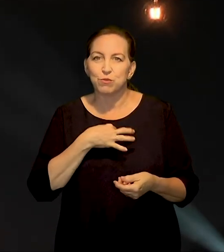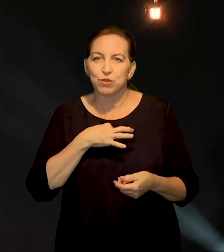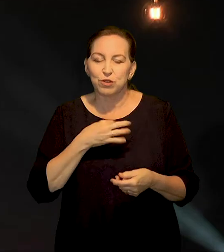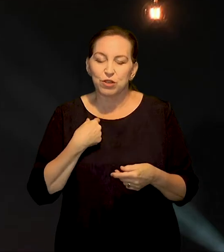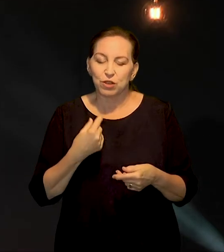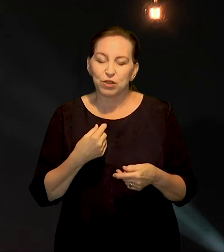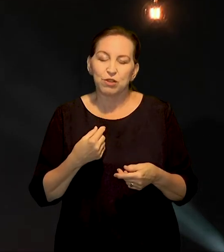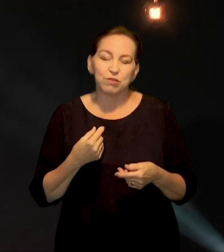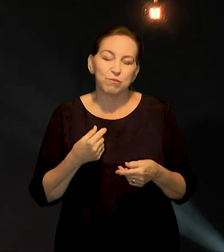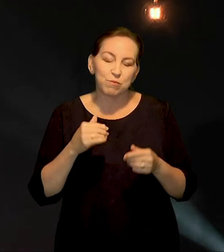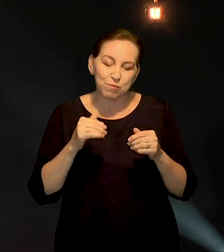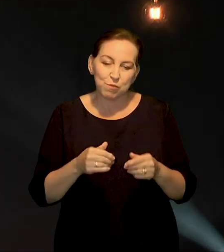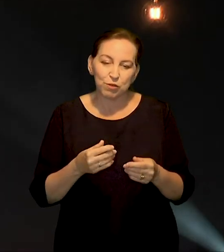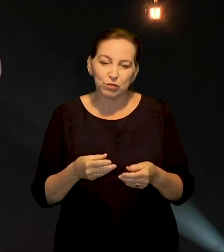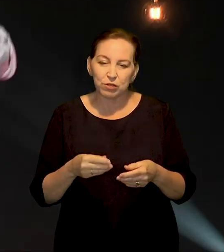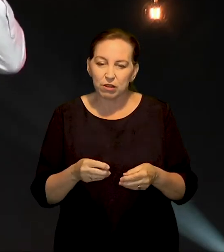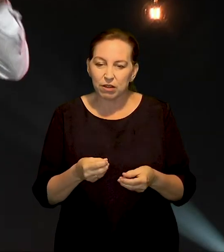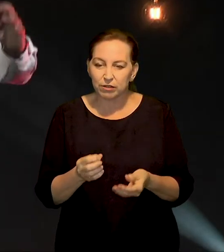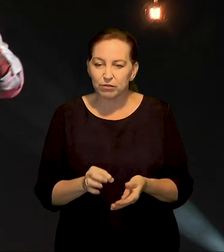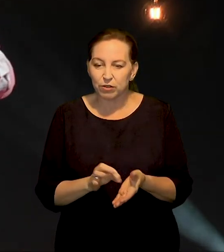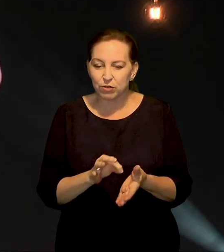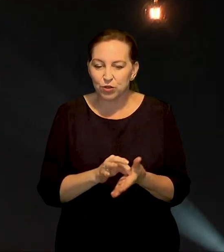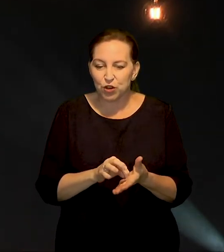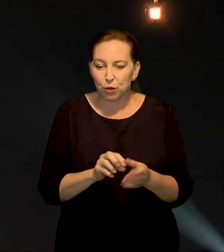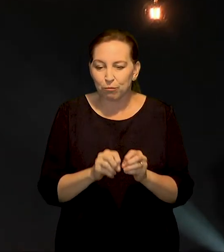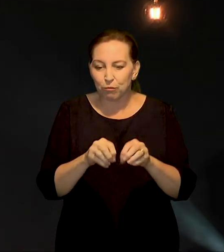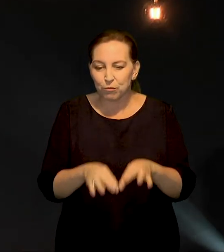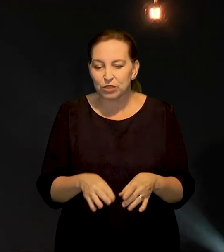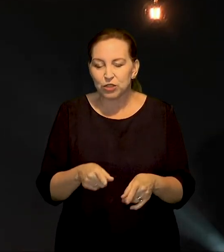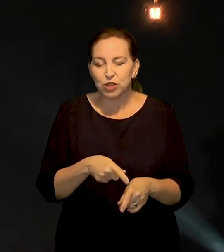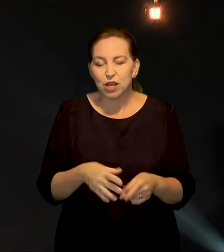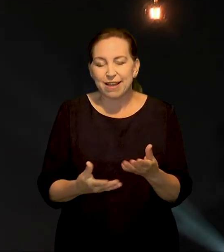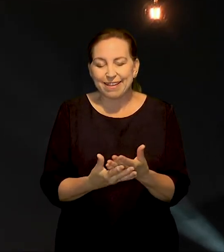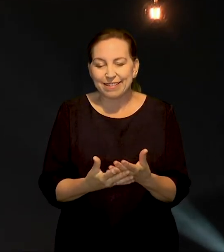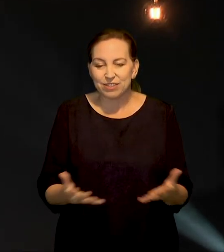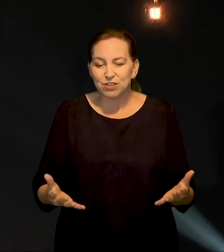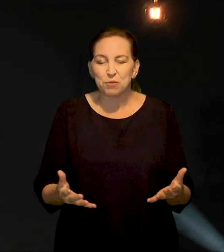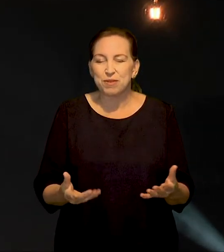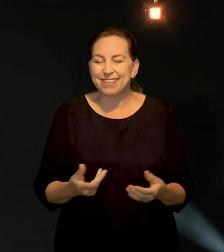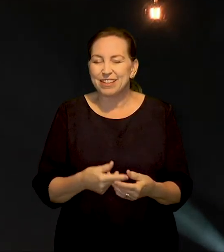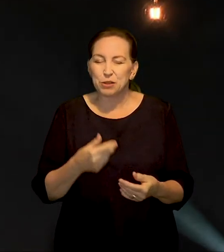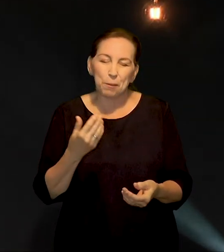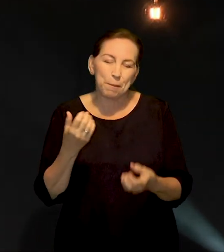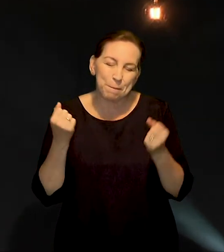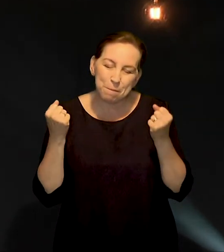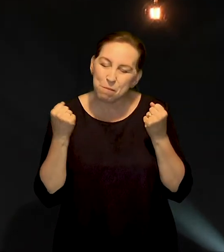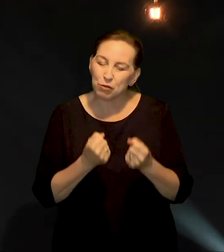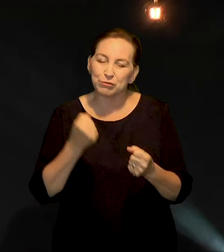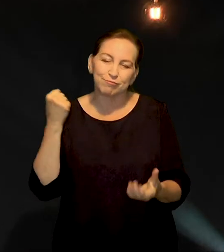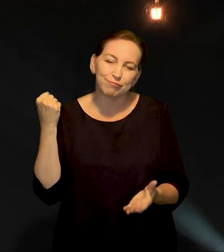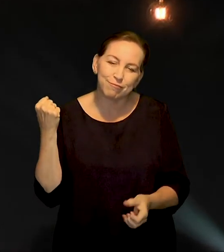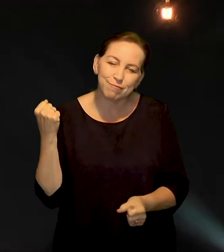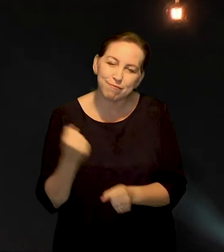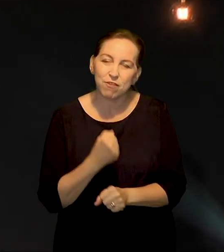nieheteronormatywne, obcokrajowców? Co jeśli przyprowadzi tych innych, innych o kolorze, innych